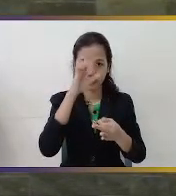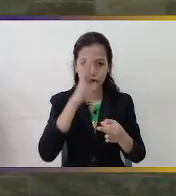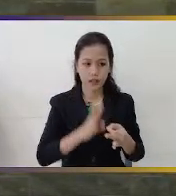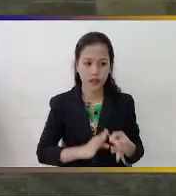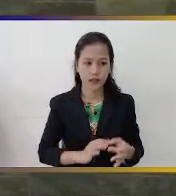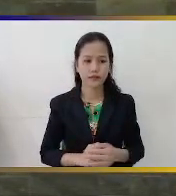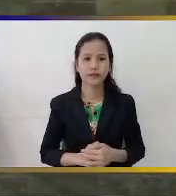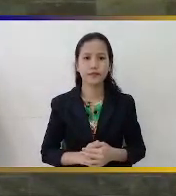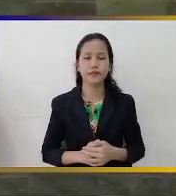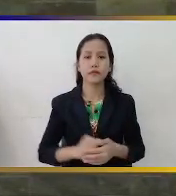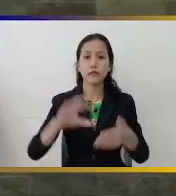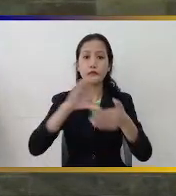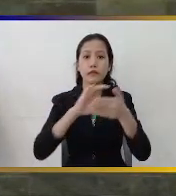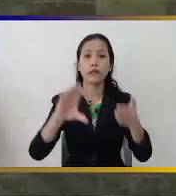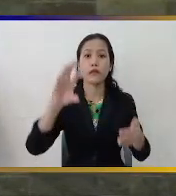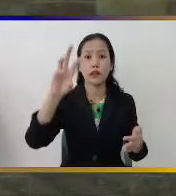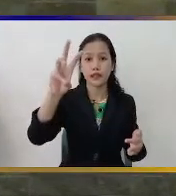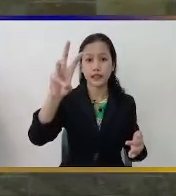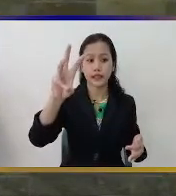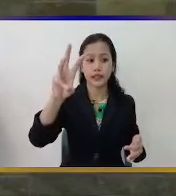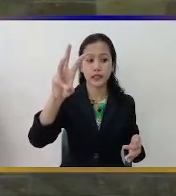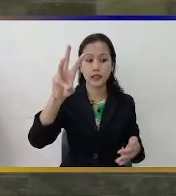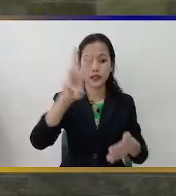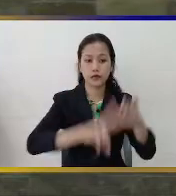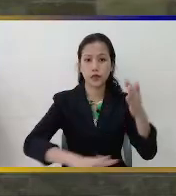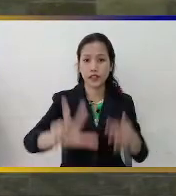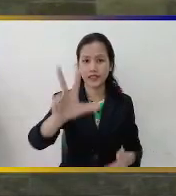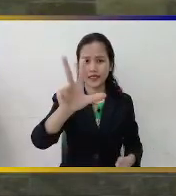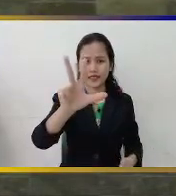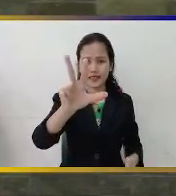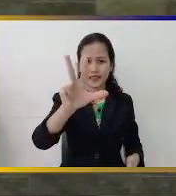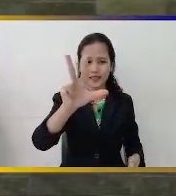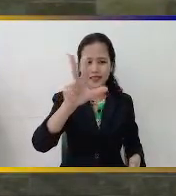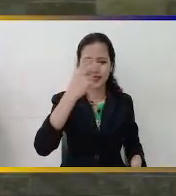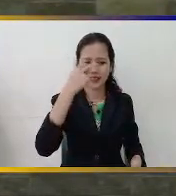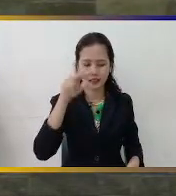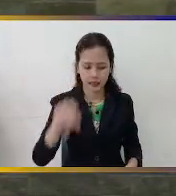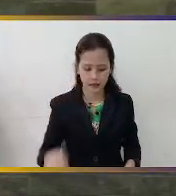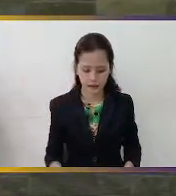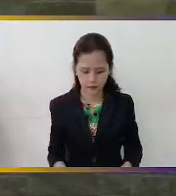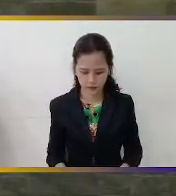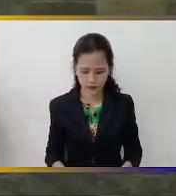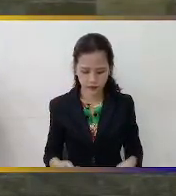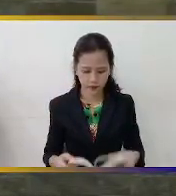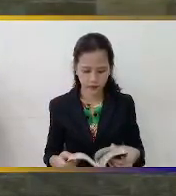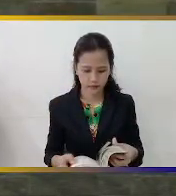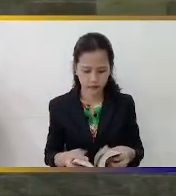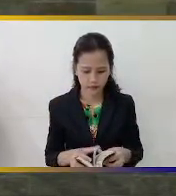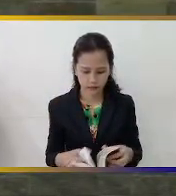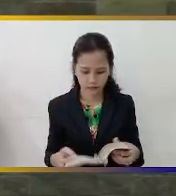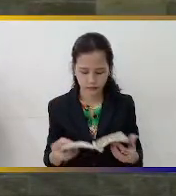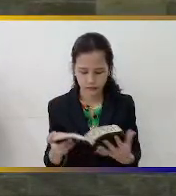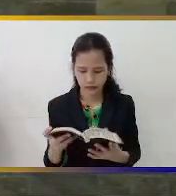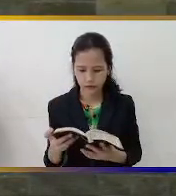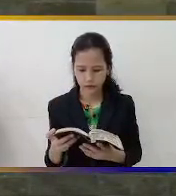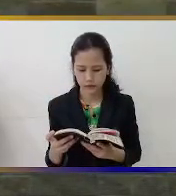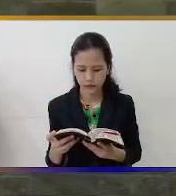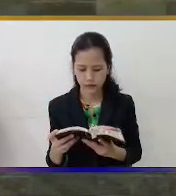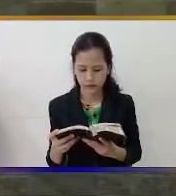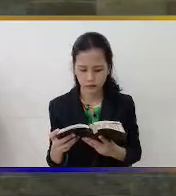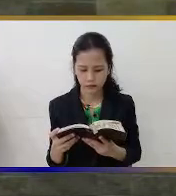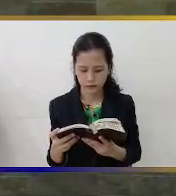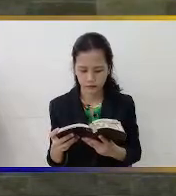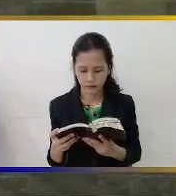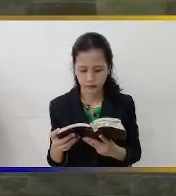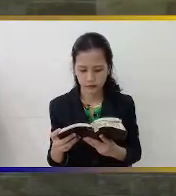dito, chapter number 6, verse number 3, O my people, what have I done unto thee? And wherein have I